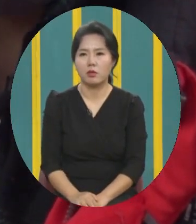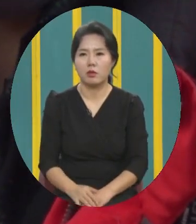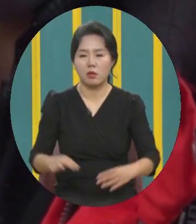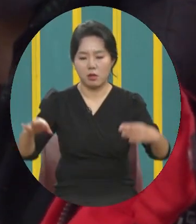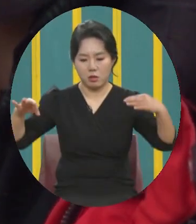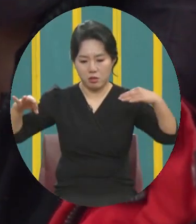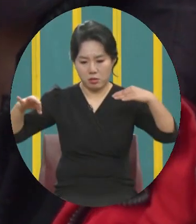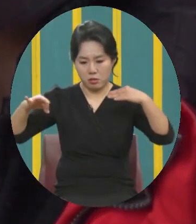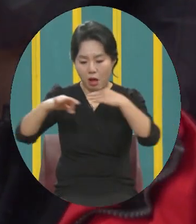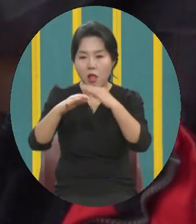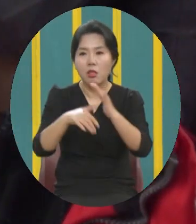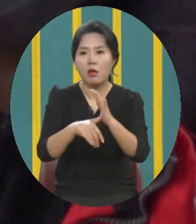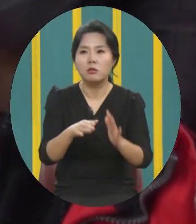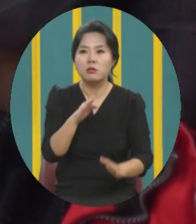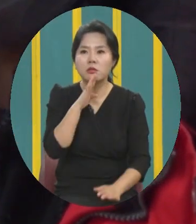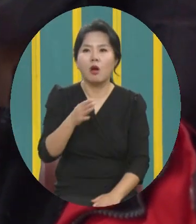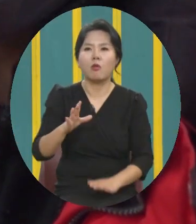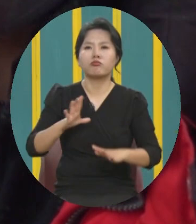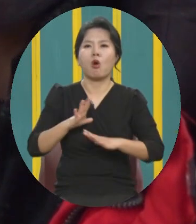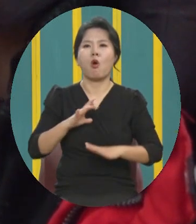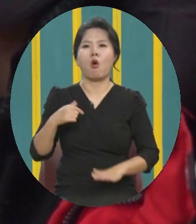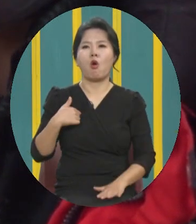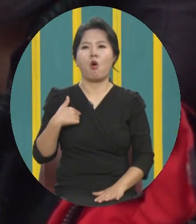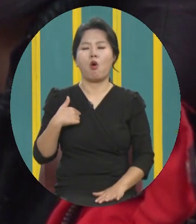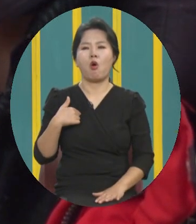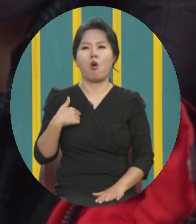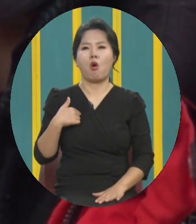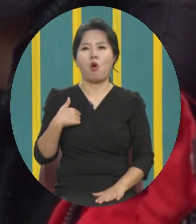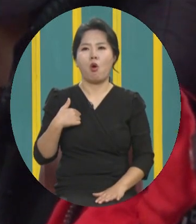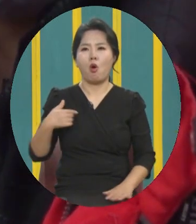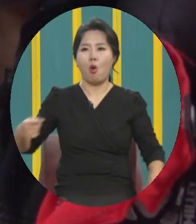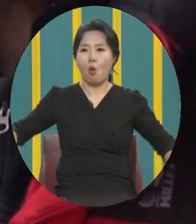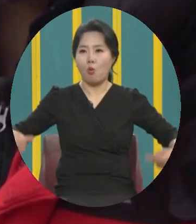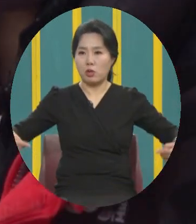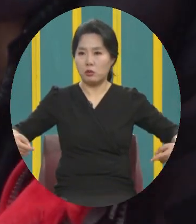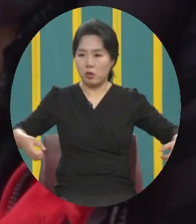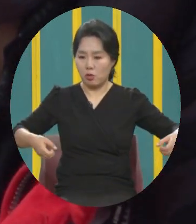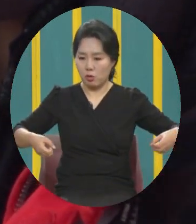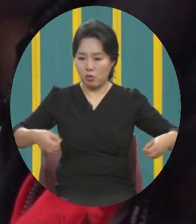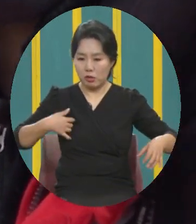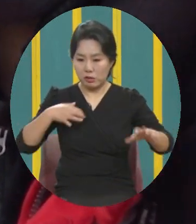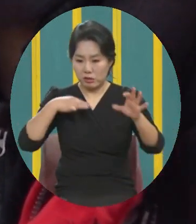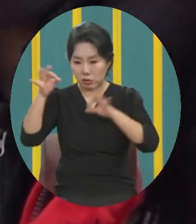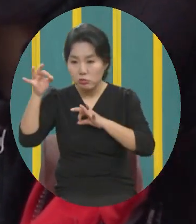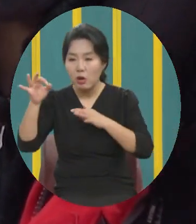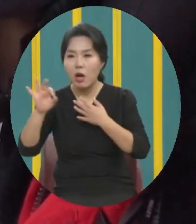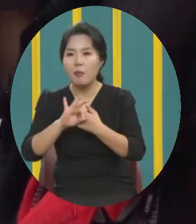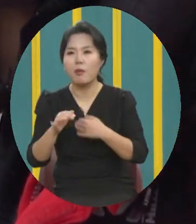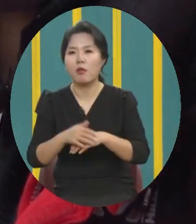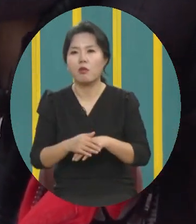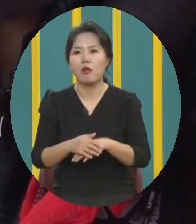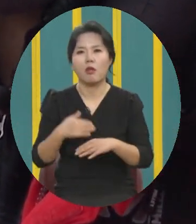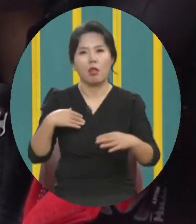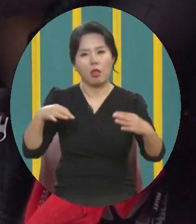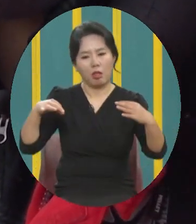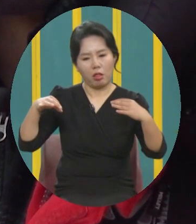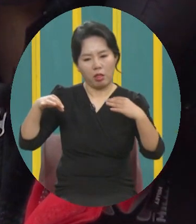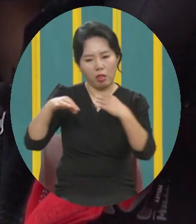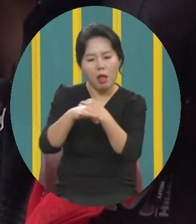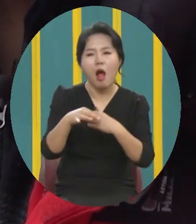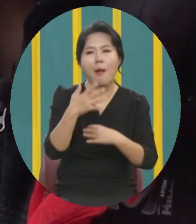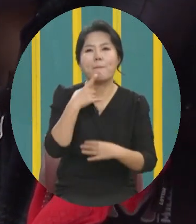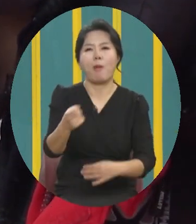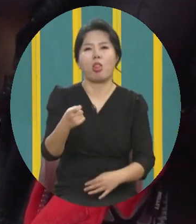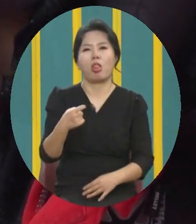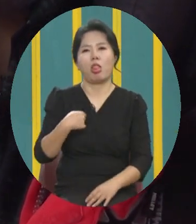순간에서는 저도 굉장히 무서웠고요. 휠체어 조작이 조금만 미숙했어도 차와 부딪힐 것 같은